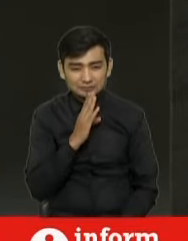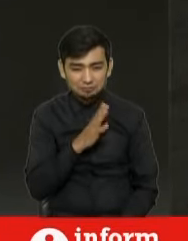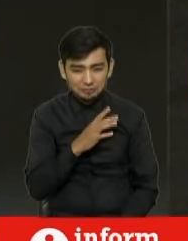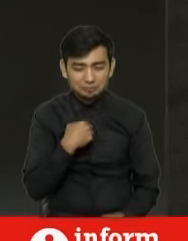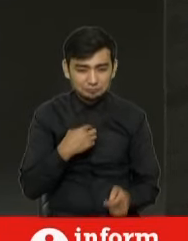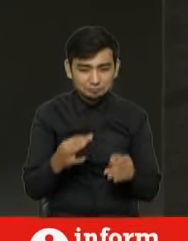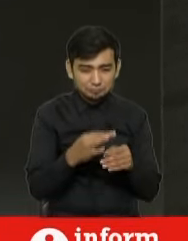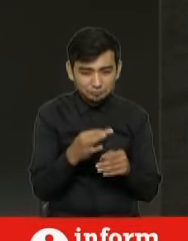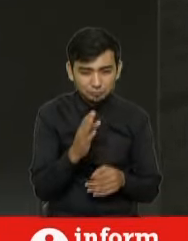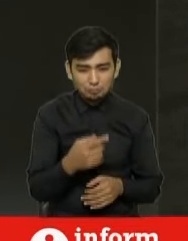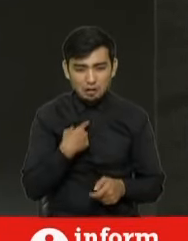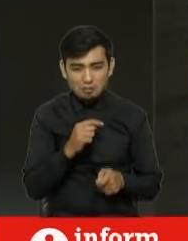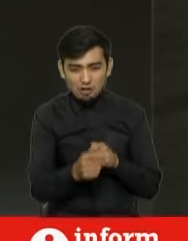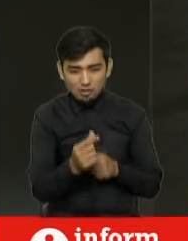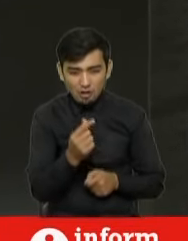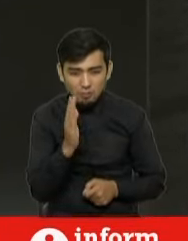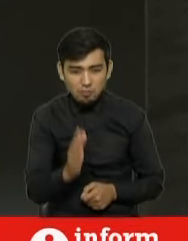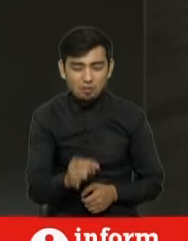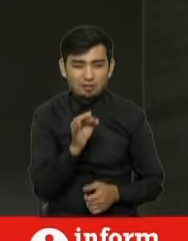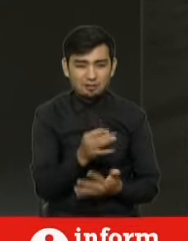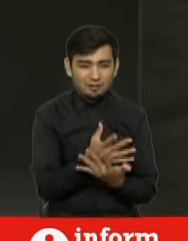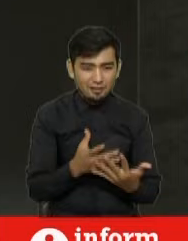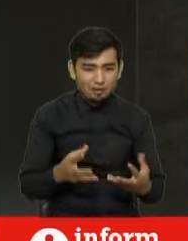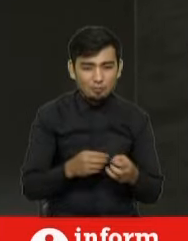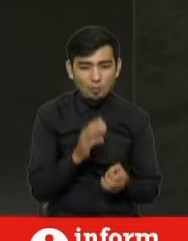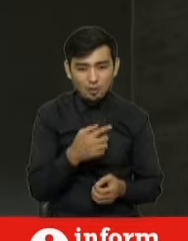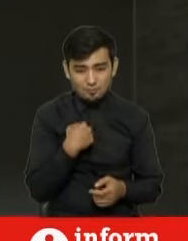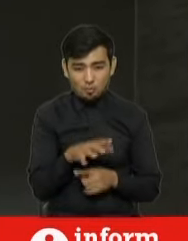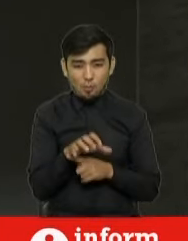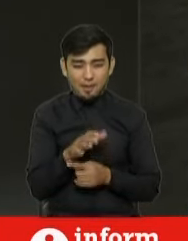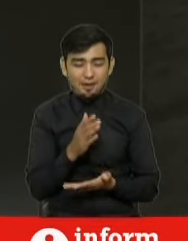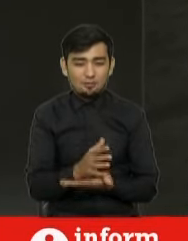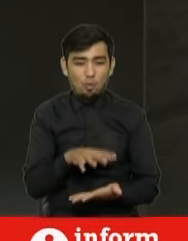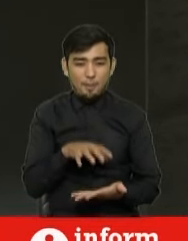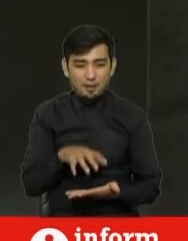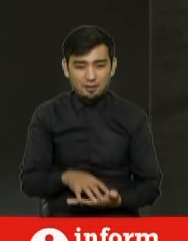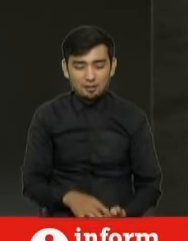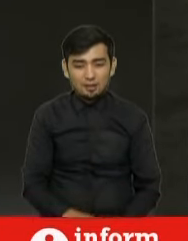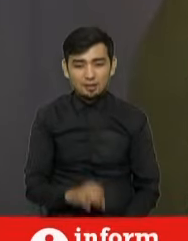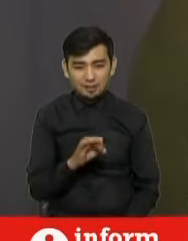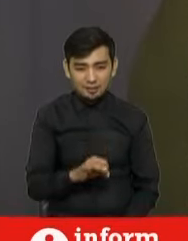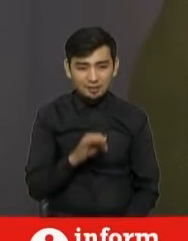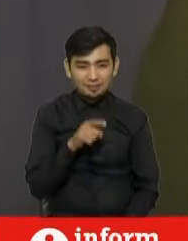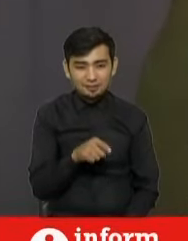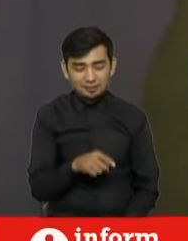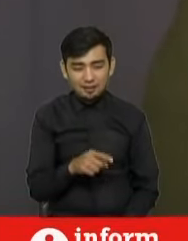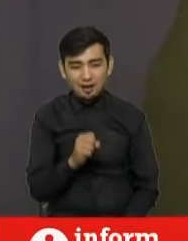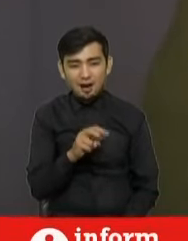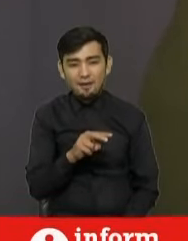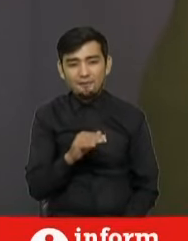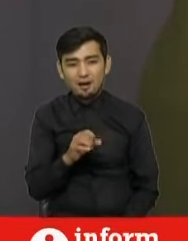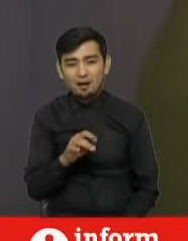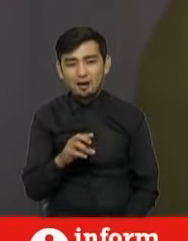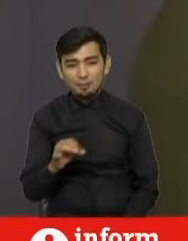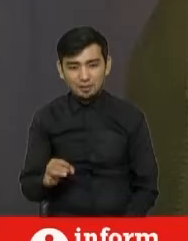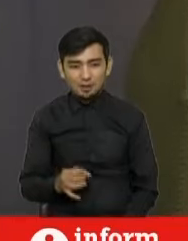ананы бүйтеміз, мынаны сөйтеміз деген дәлелдердің бәрін өшіріп тастаған. Бірақ бізде көшірмелер бар. Енді бұл жерде сол